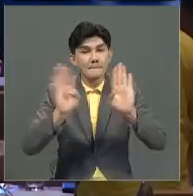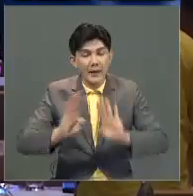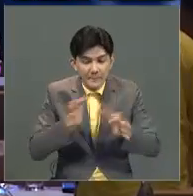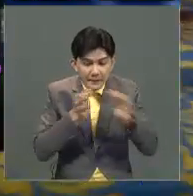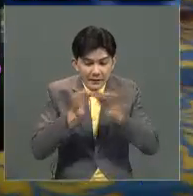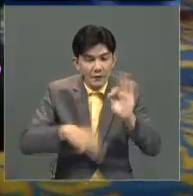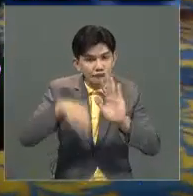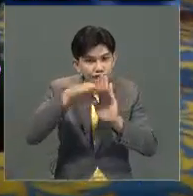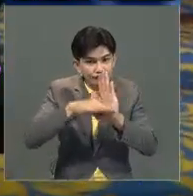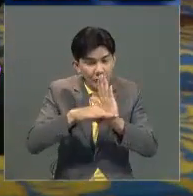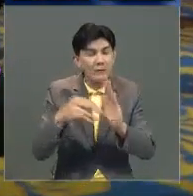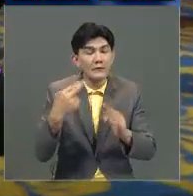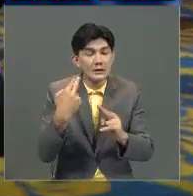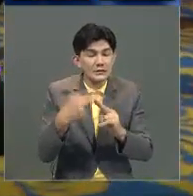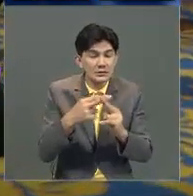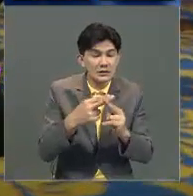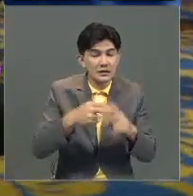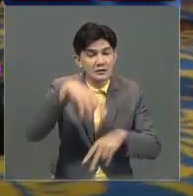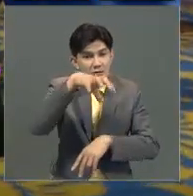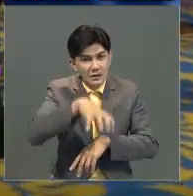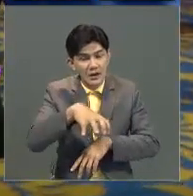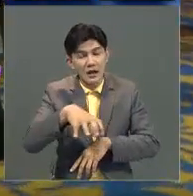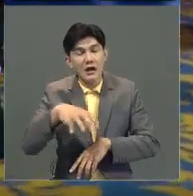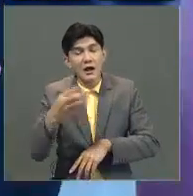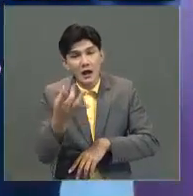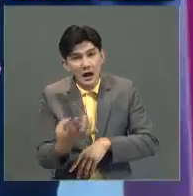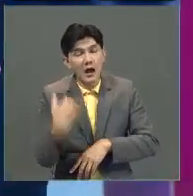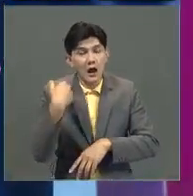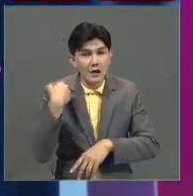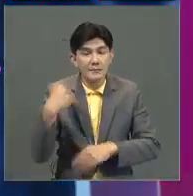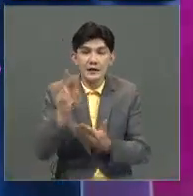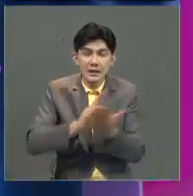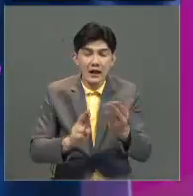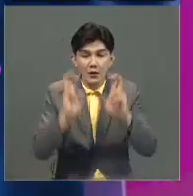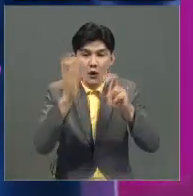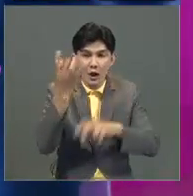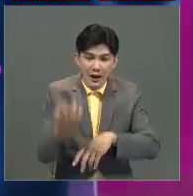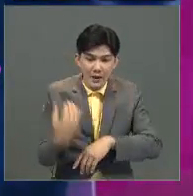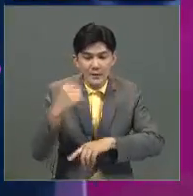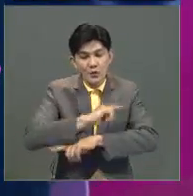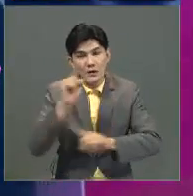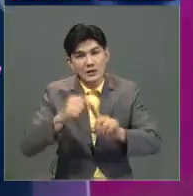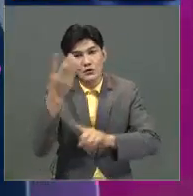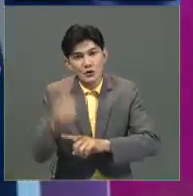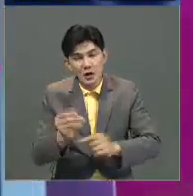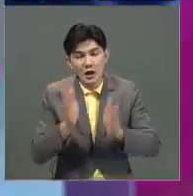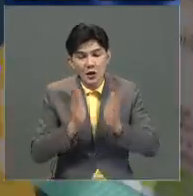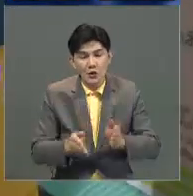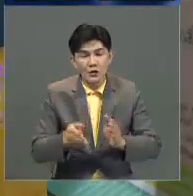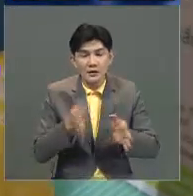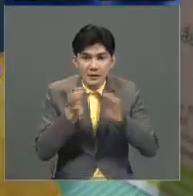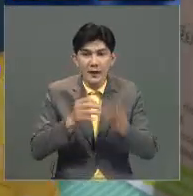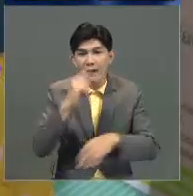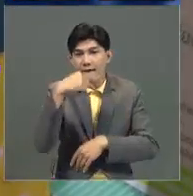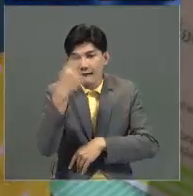ชี้แจงที่จะต้องบอกชื่อบอกหน่วยงานรายงานผลการชี้แจงประเด็นบอกวันที่ผู้ชี้แจงแถลง